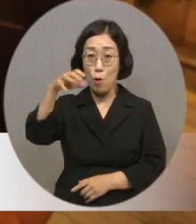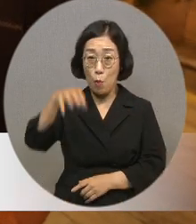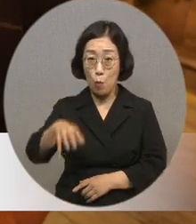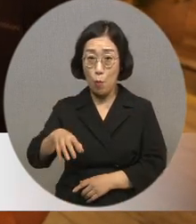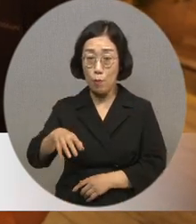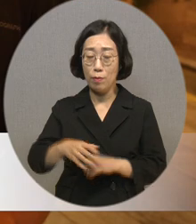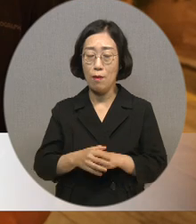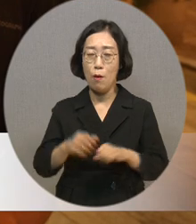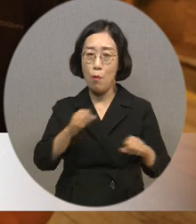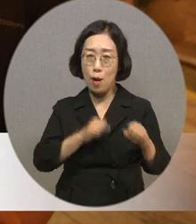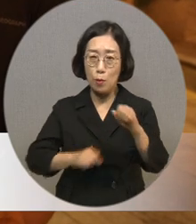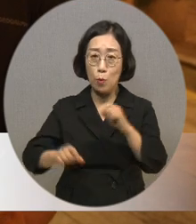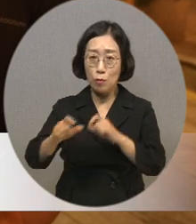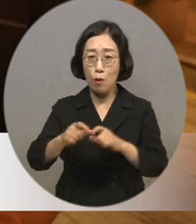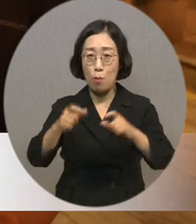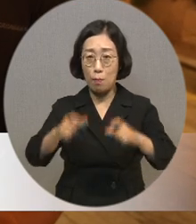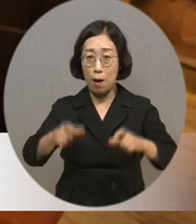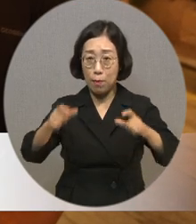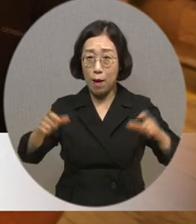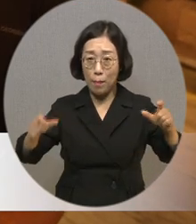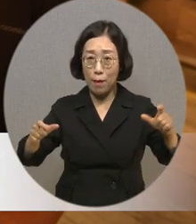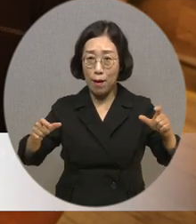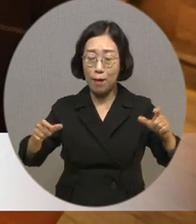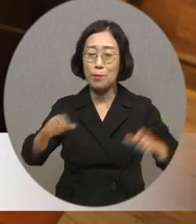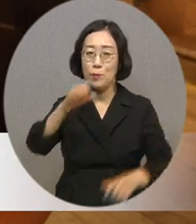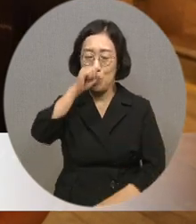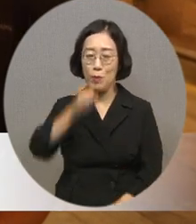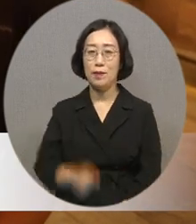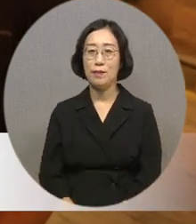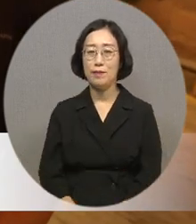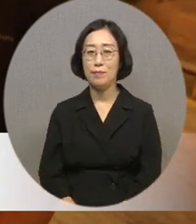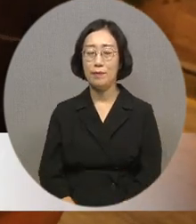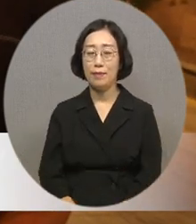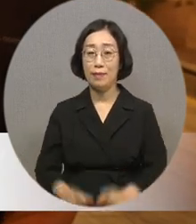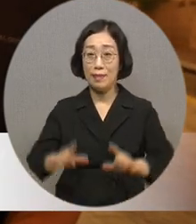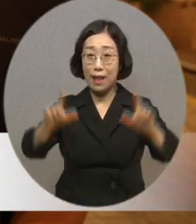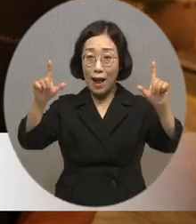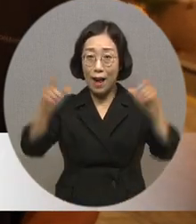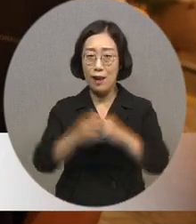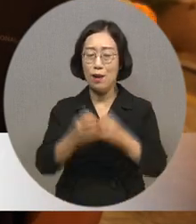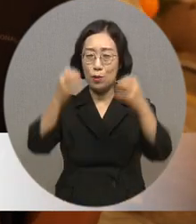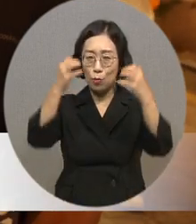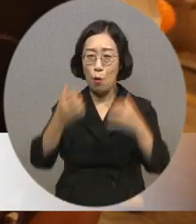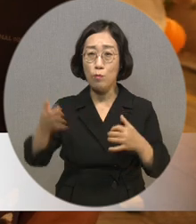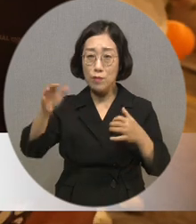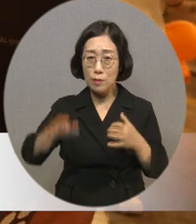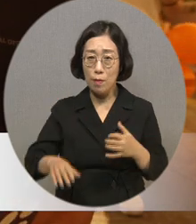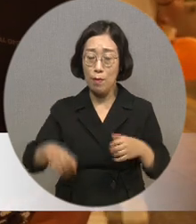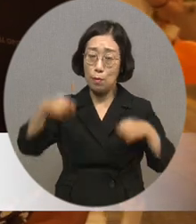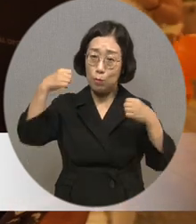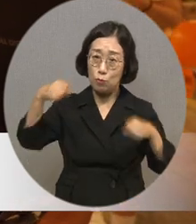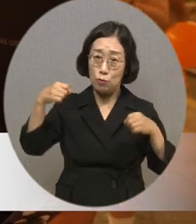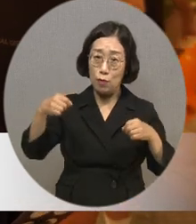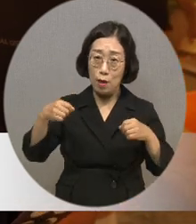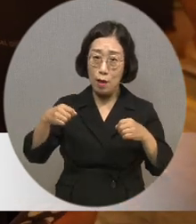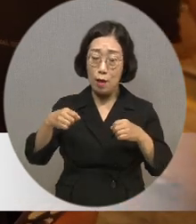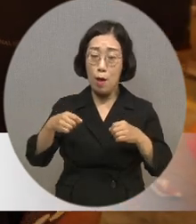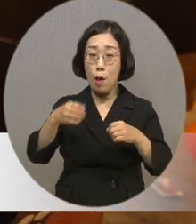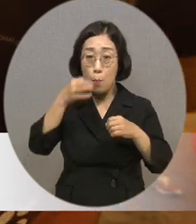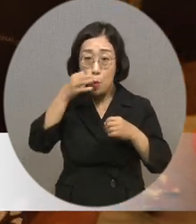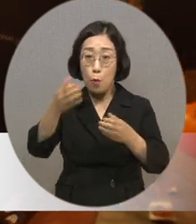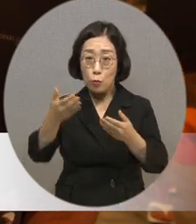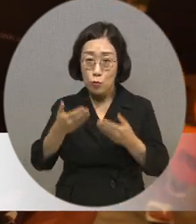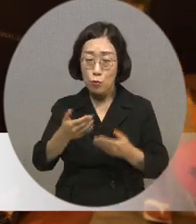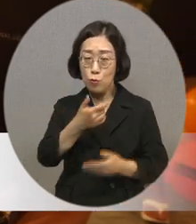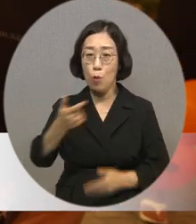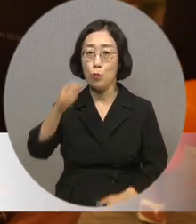활동이 많이 돼서 좀더 활성화됐으면 좋겠어요. 날씨가 더운데도 좀 다양한 무대를 볼수 있어서